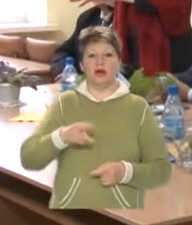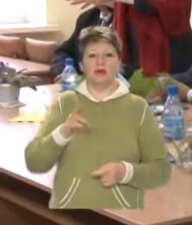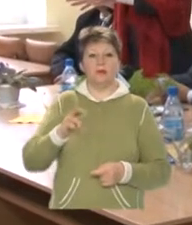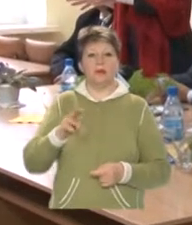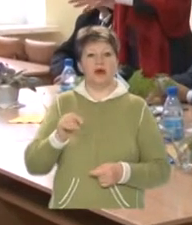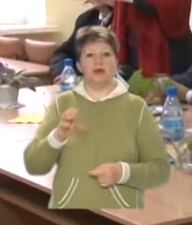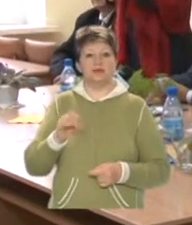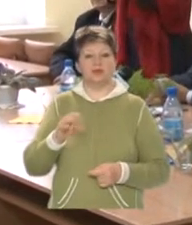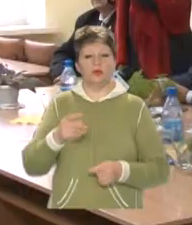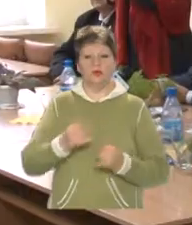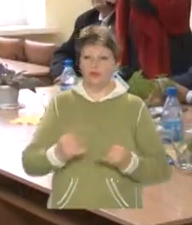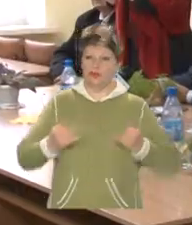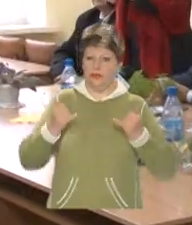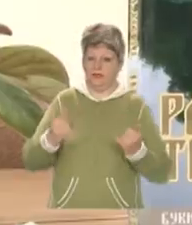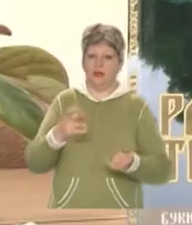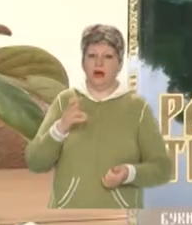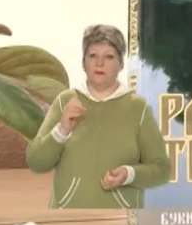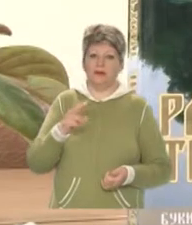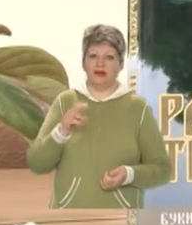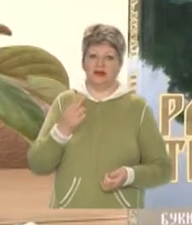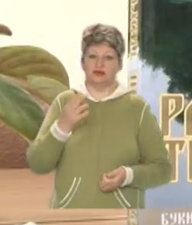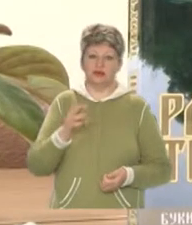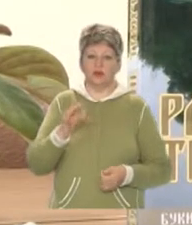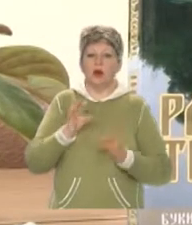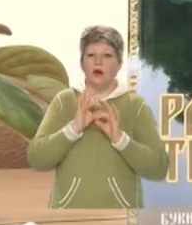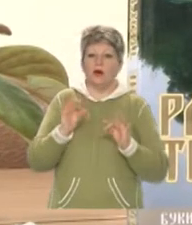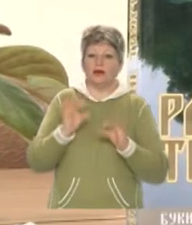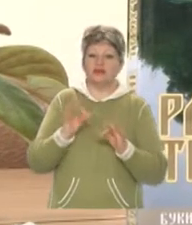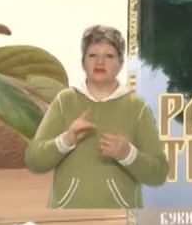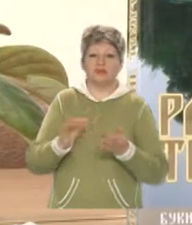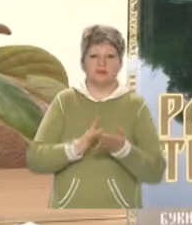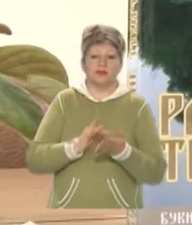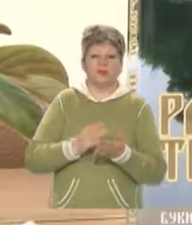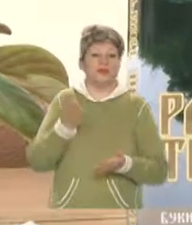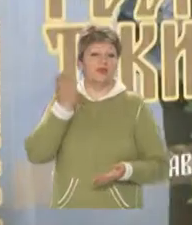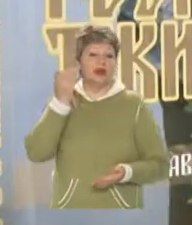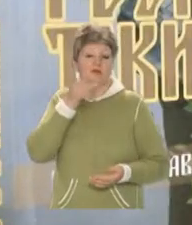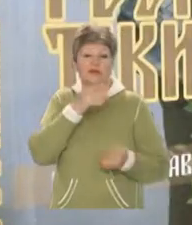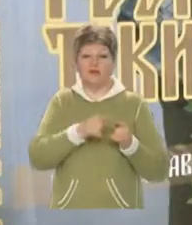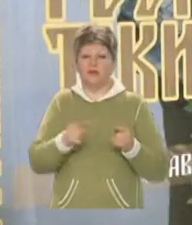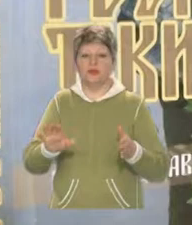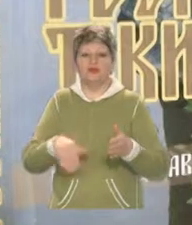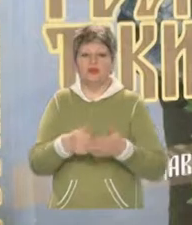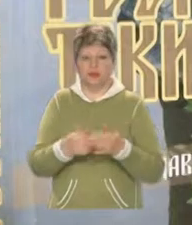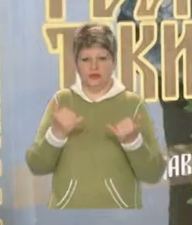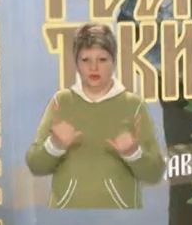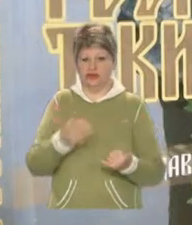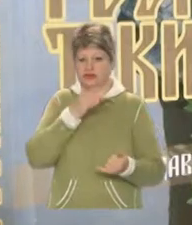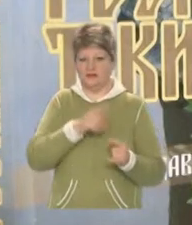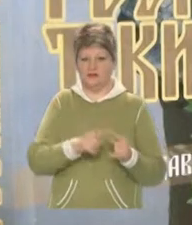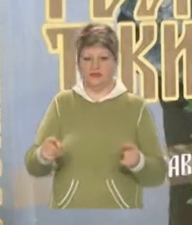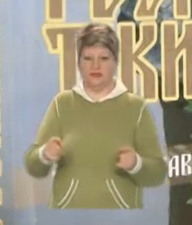Феофанові Білецькому. За книгу «Розкажи мені тільки чу буки від давніх часів до сьогодення». Родзинка